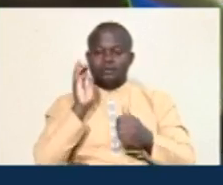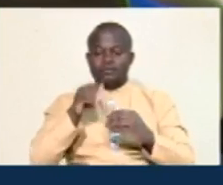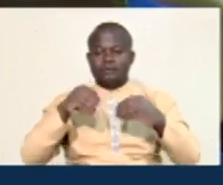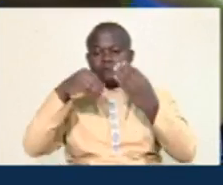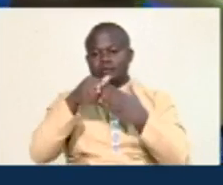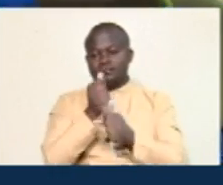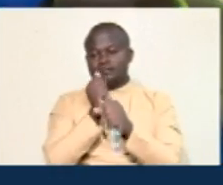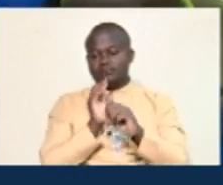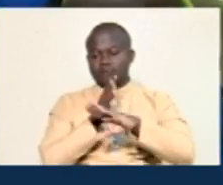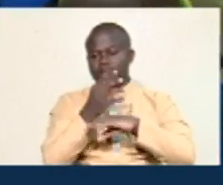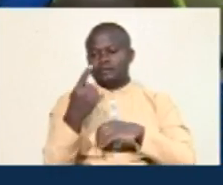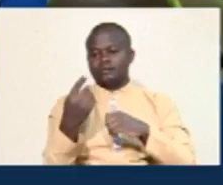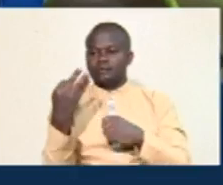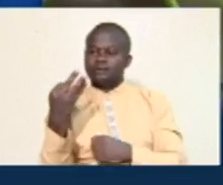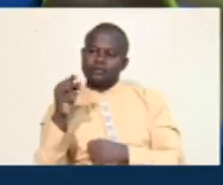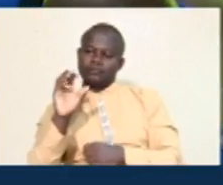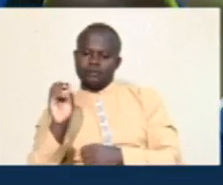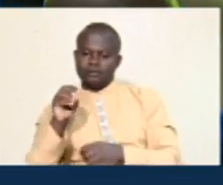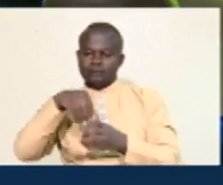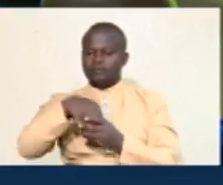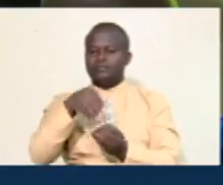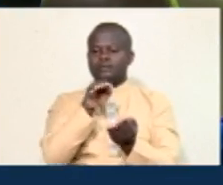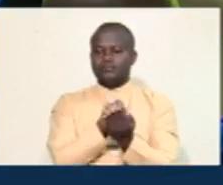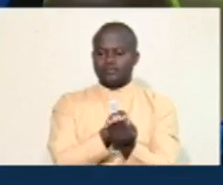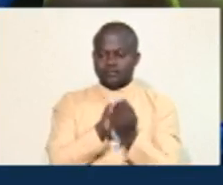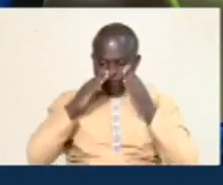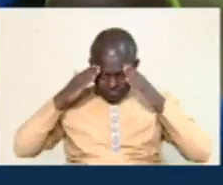n'abakozi basaga 1,300 bari muri iyo banki